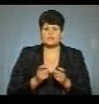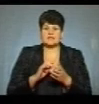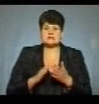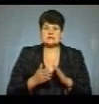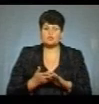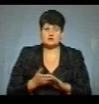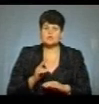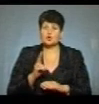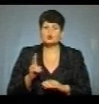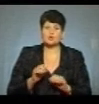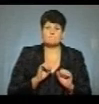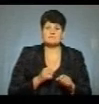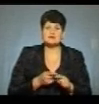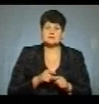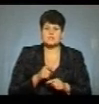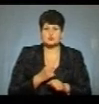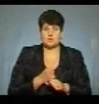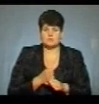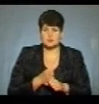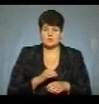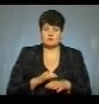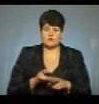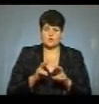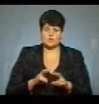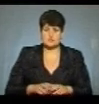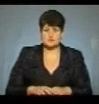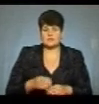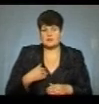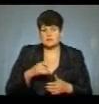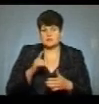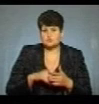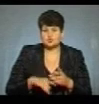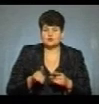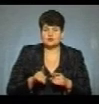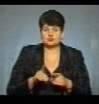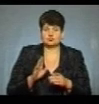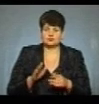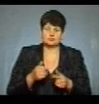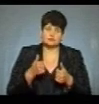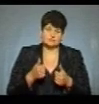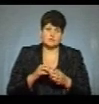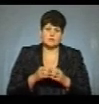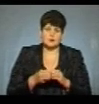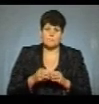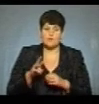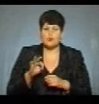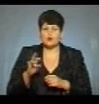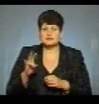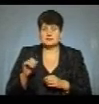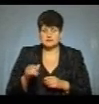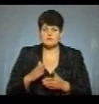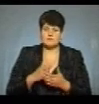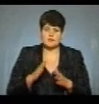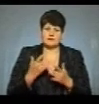де хто міг це зробити, і проводиться розслідування. Я надіюсь, що будуть повинні результати. По Монастириську ми також мали